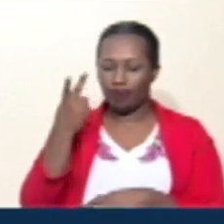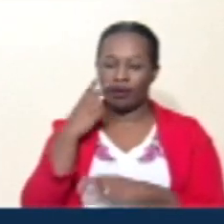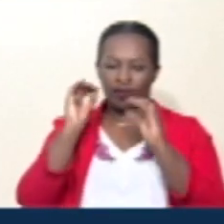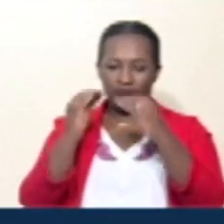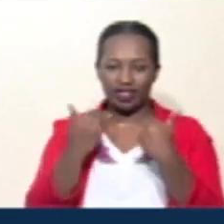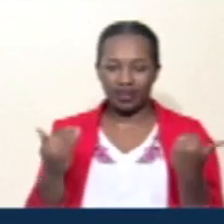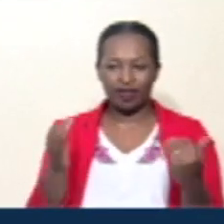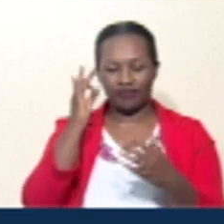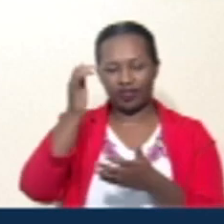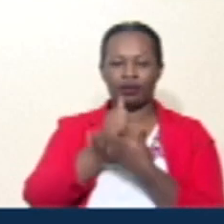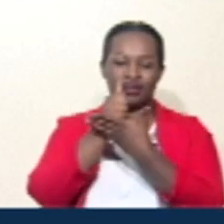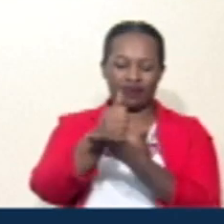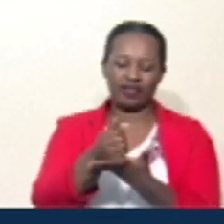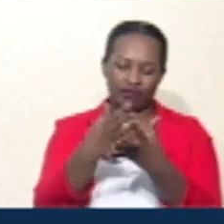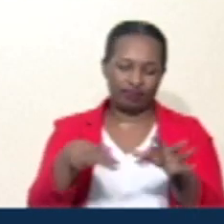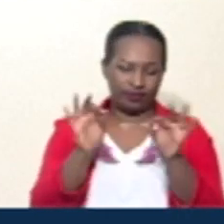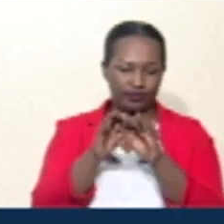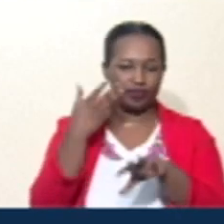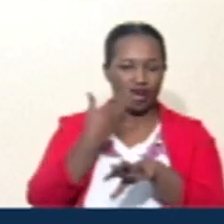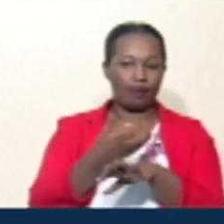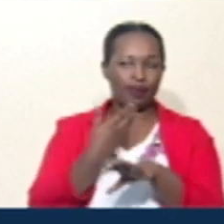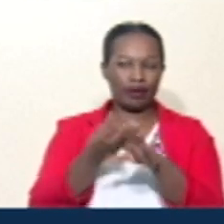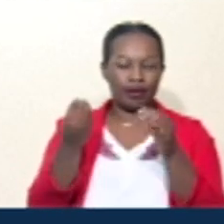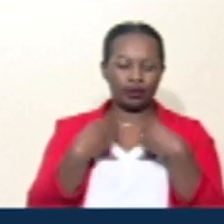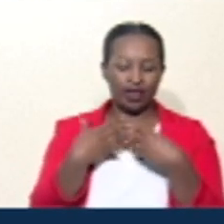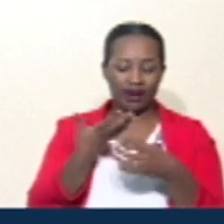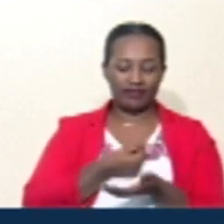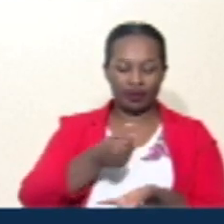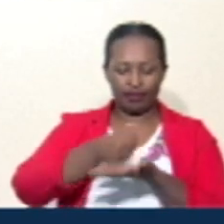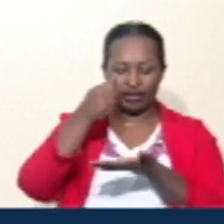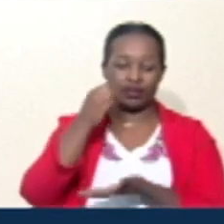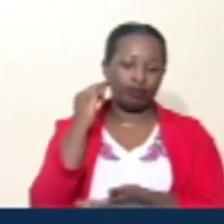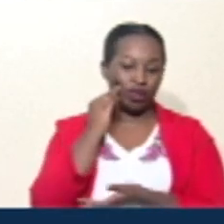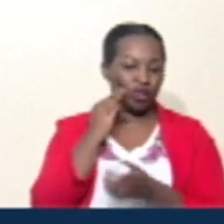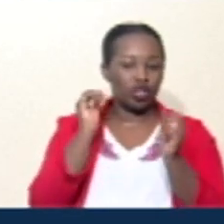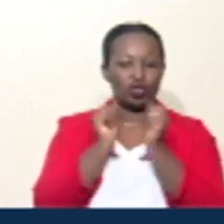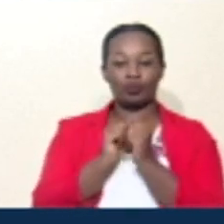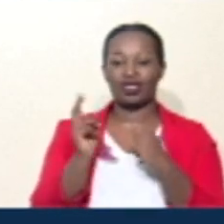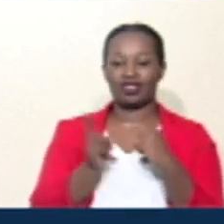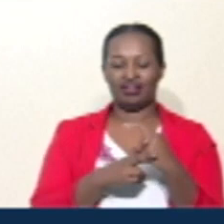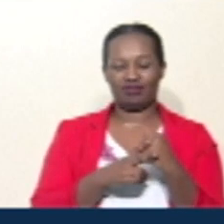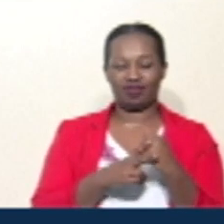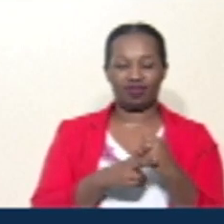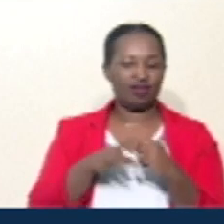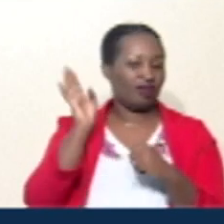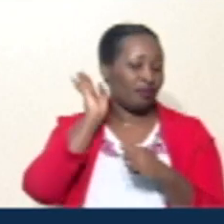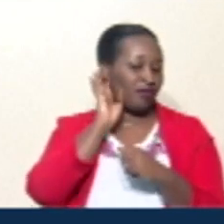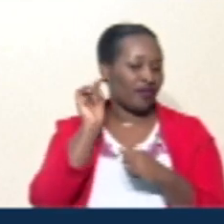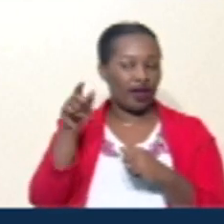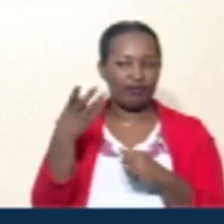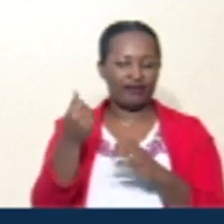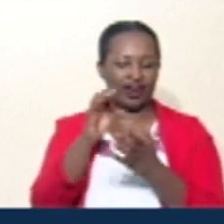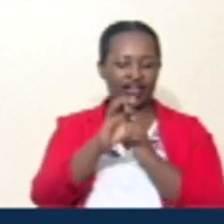imbere. Amabuye baduhaye yari afitemo budget igera kuri miliyoni 17. Murumva ko abwo ayo mafaranga ntabwo